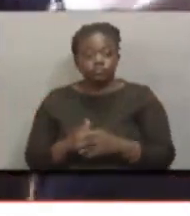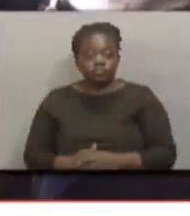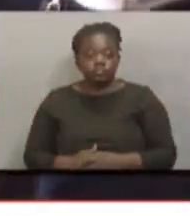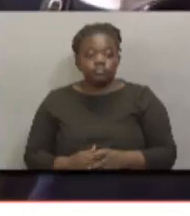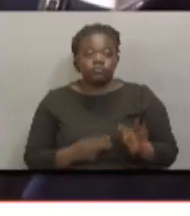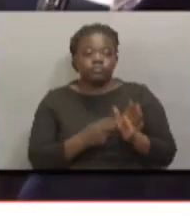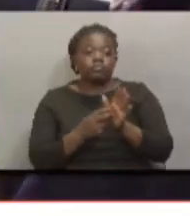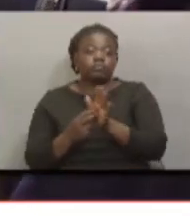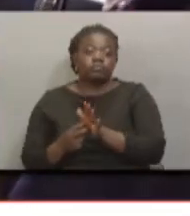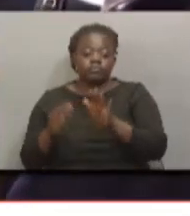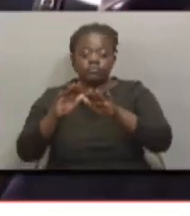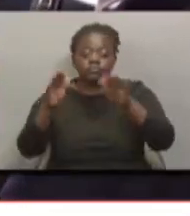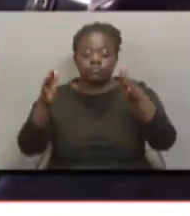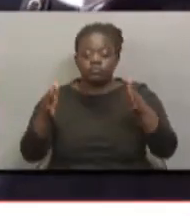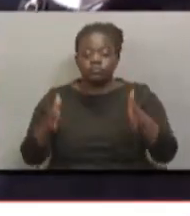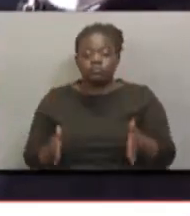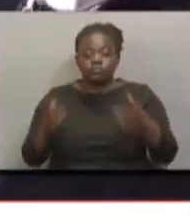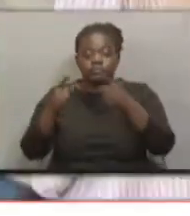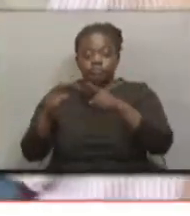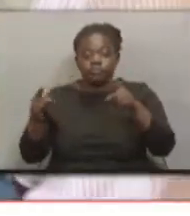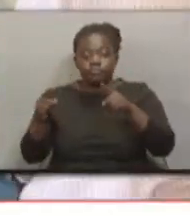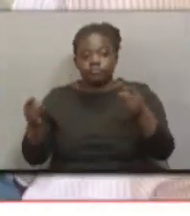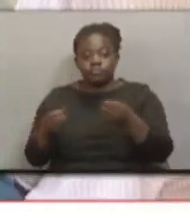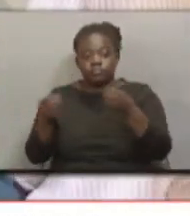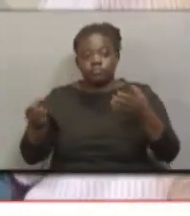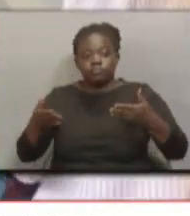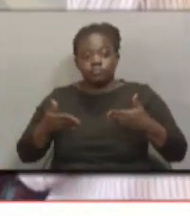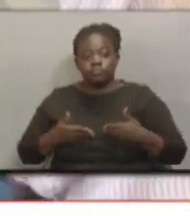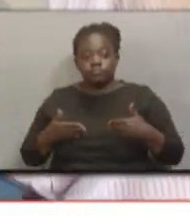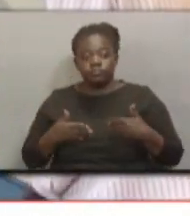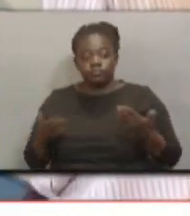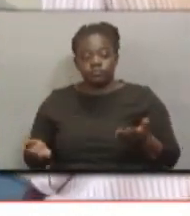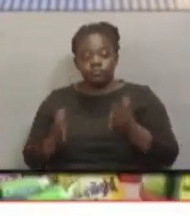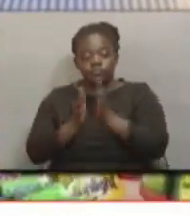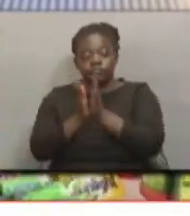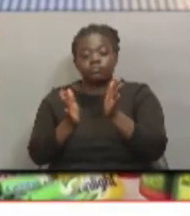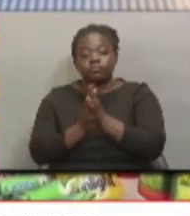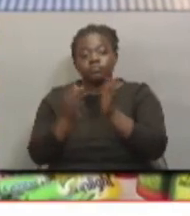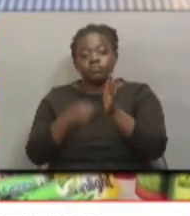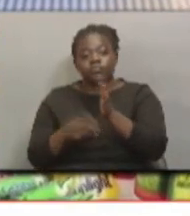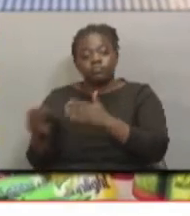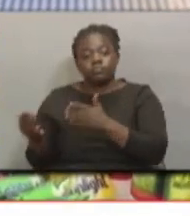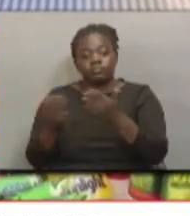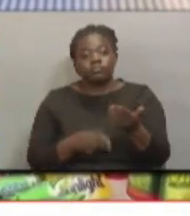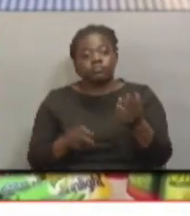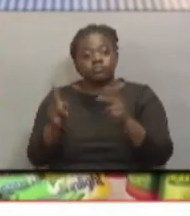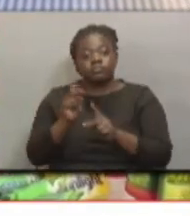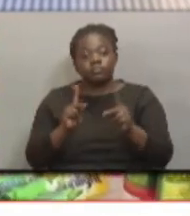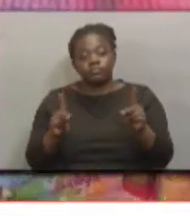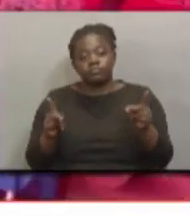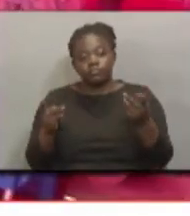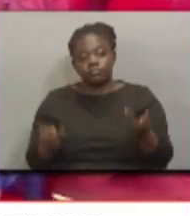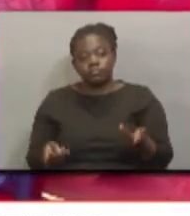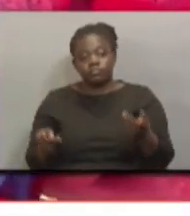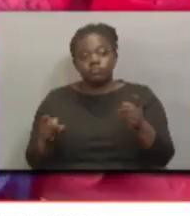Alambuziddwa emidaala egy'enjawulo era nga bangi ku bannannyini midaala obwedda bamubuulira biki bye baleetedde abantu midaala